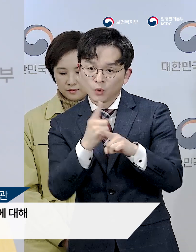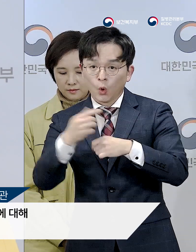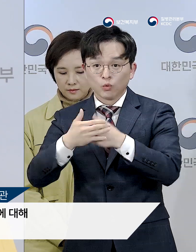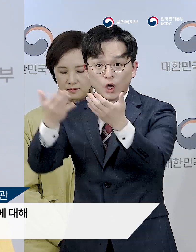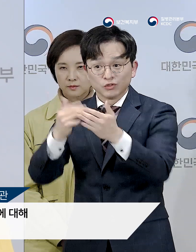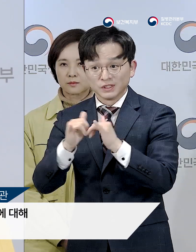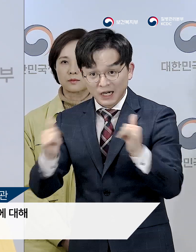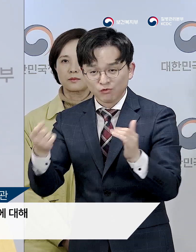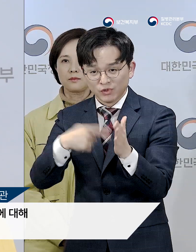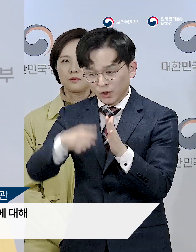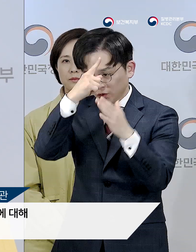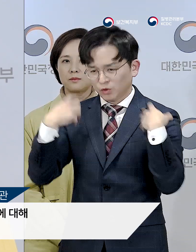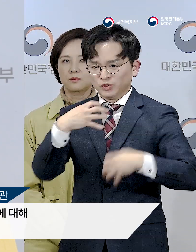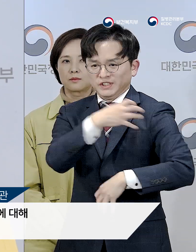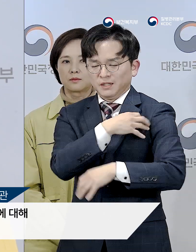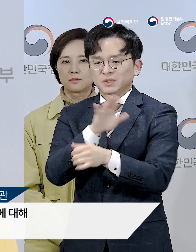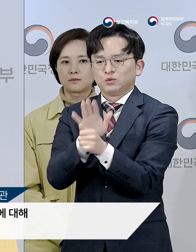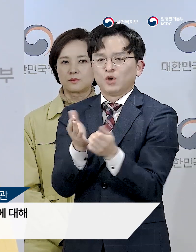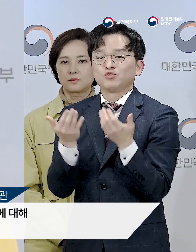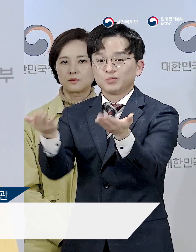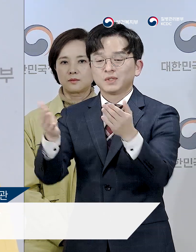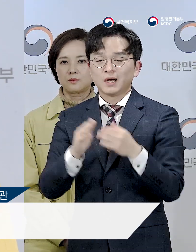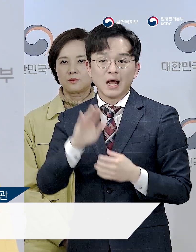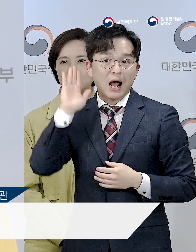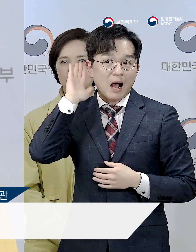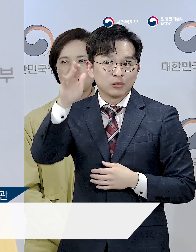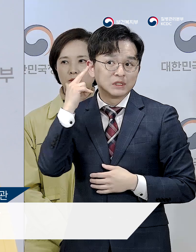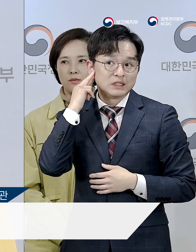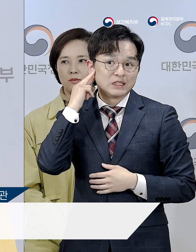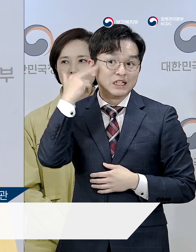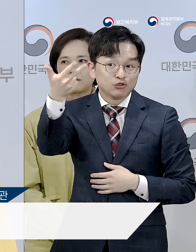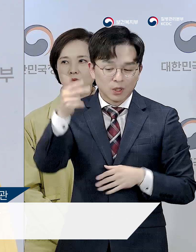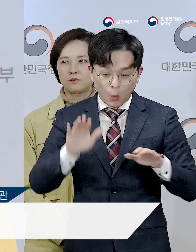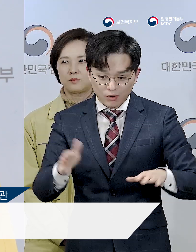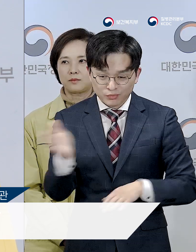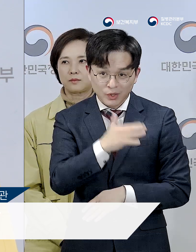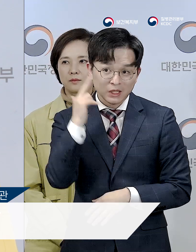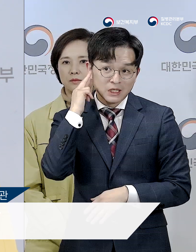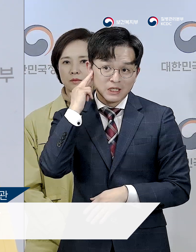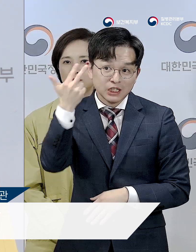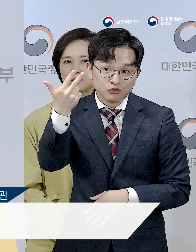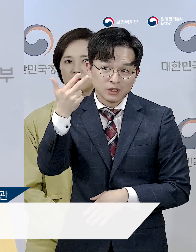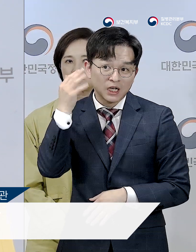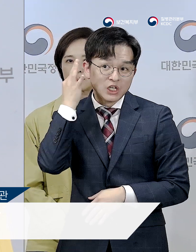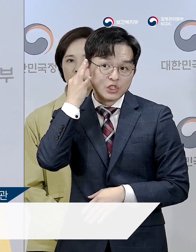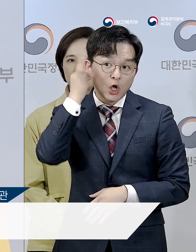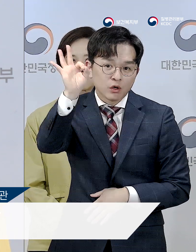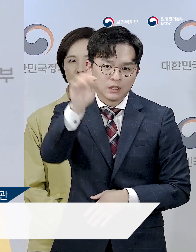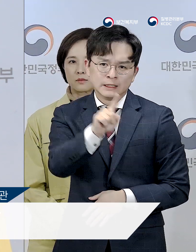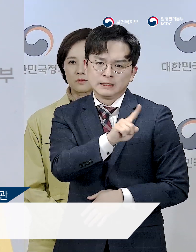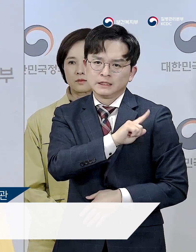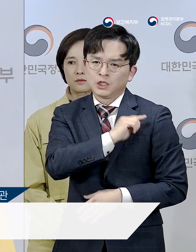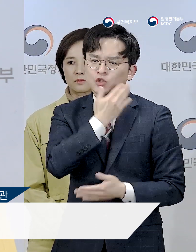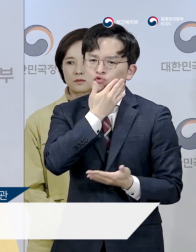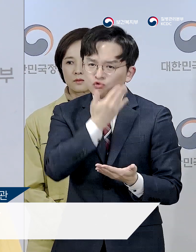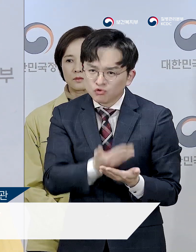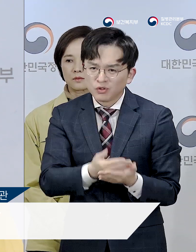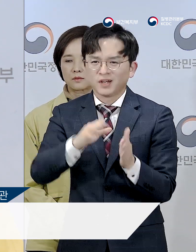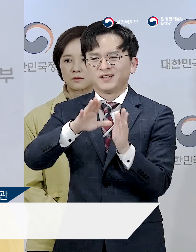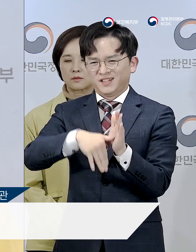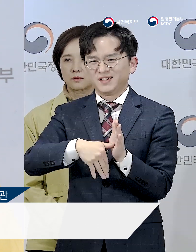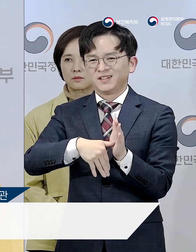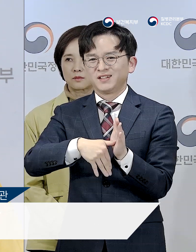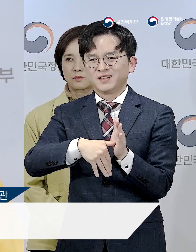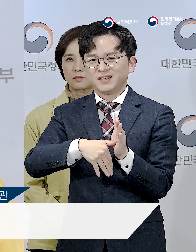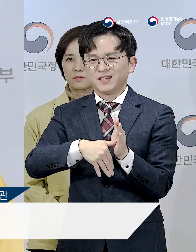예우와 지원을 다할 계획입니다. 향후 일주일에서 열흘 정도가 코로나19의 확산을 좌우하는 중대한 고비가